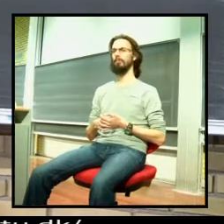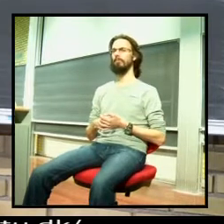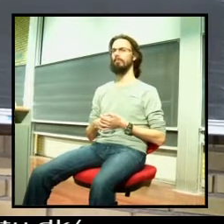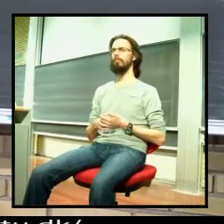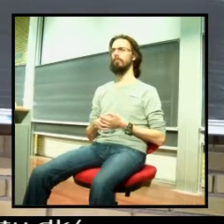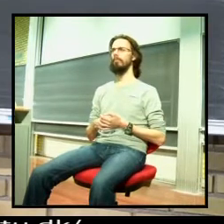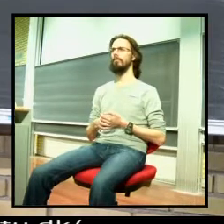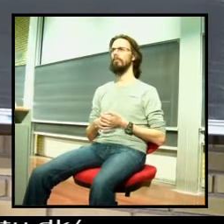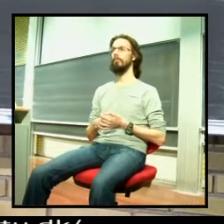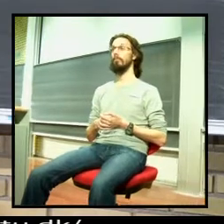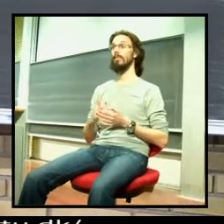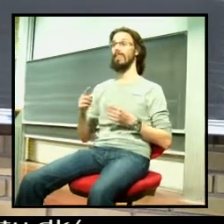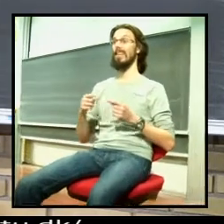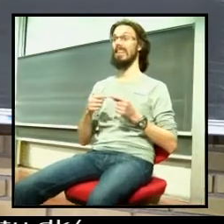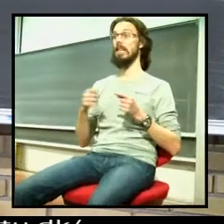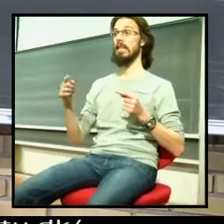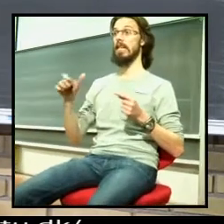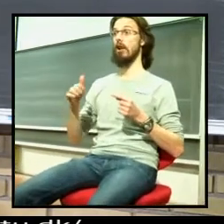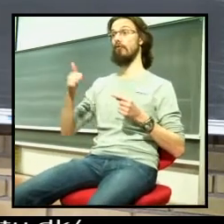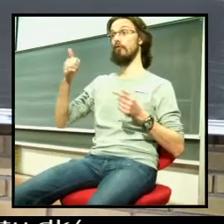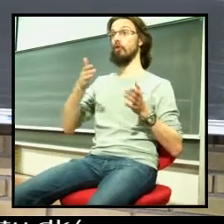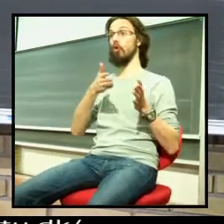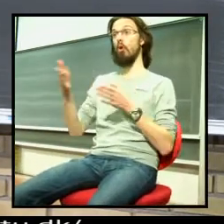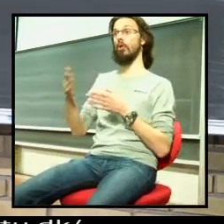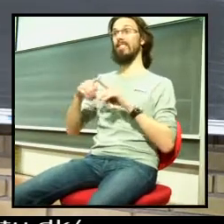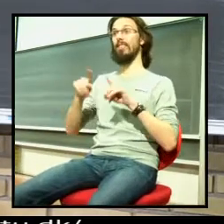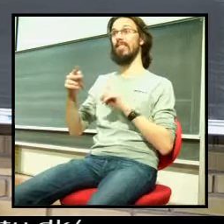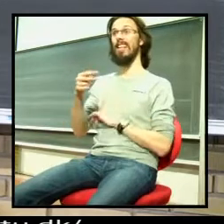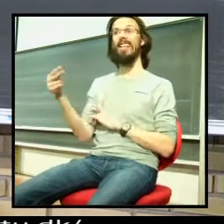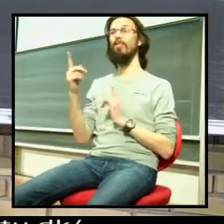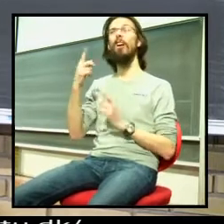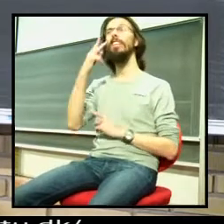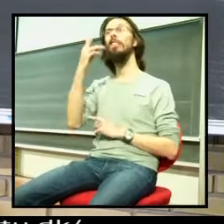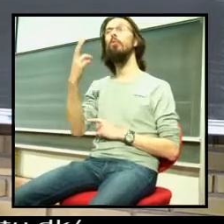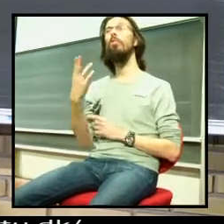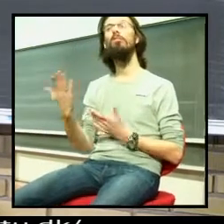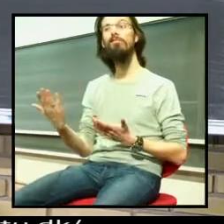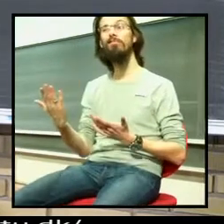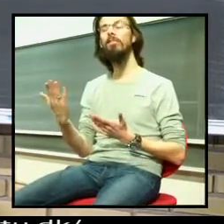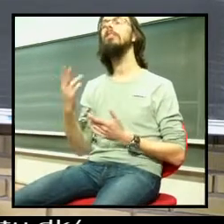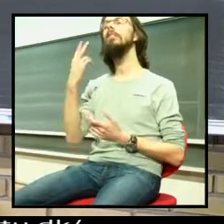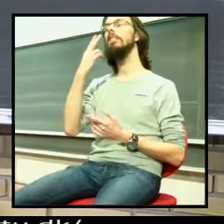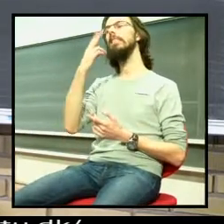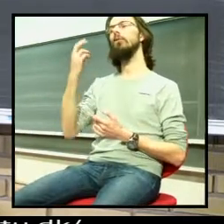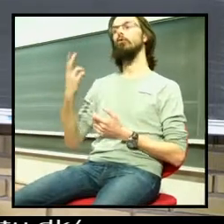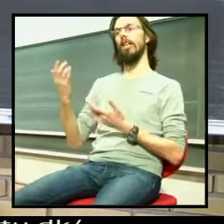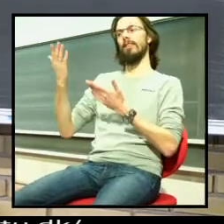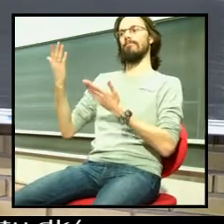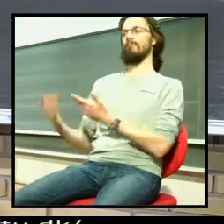Hvordan ser en lineær førsteordens differentialligning ud? Den ser sådan her ud.